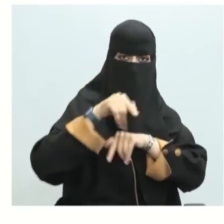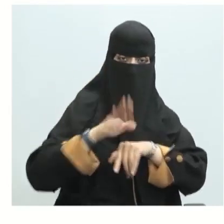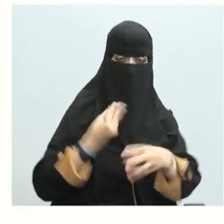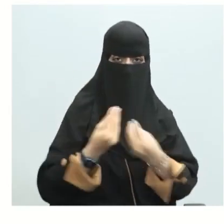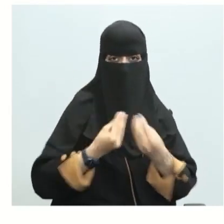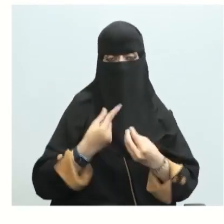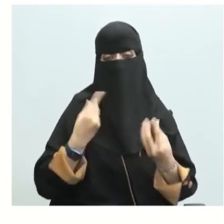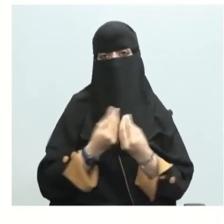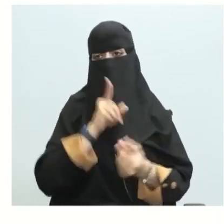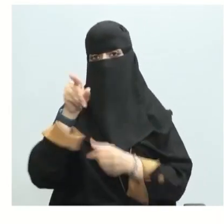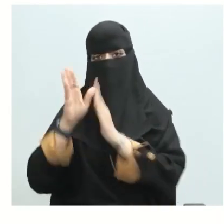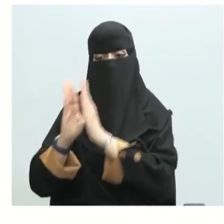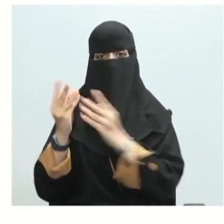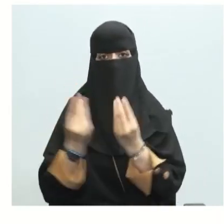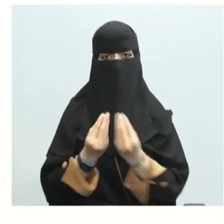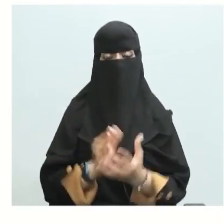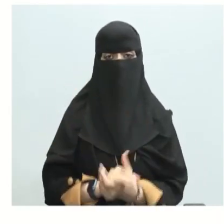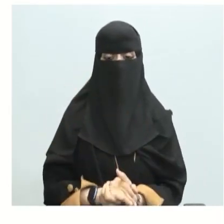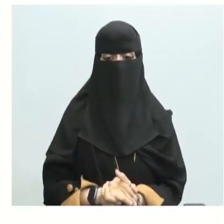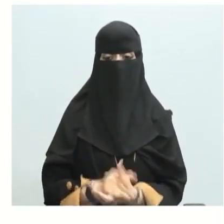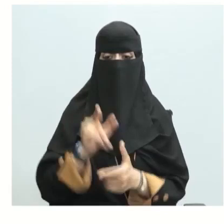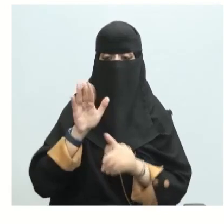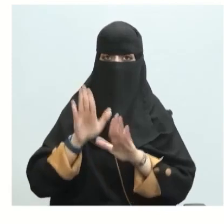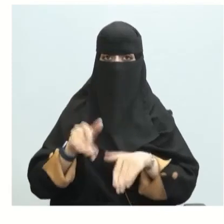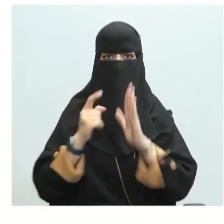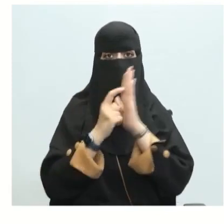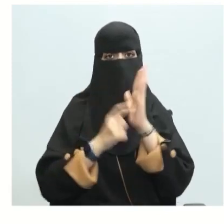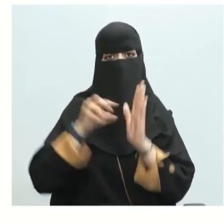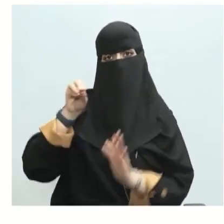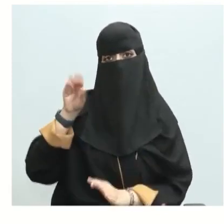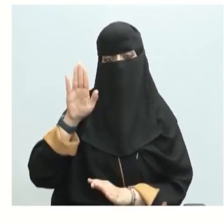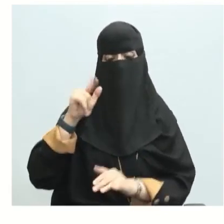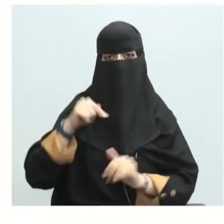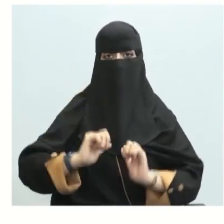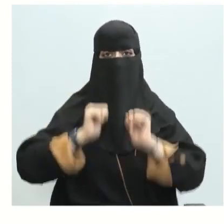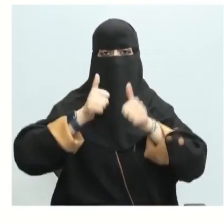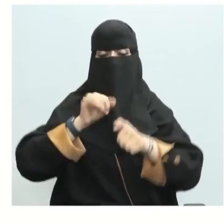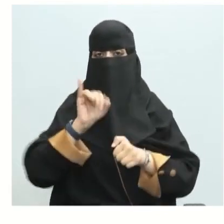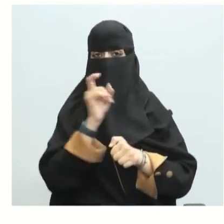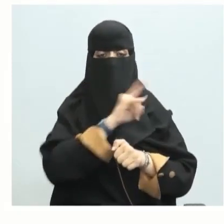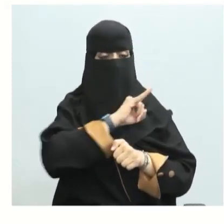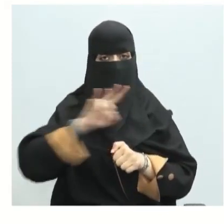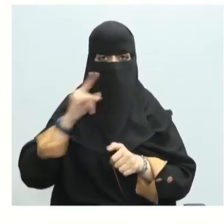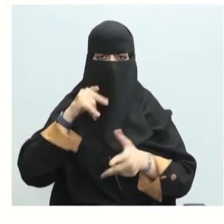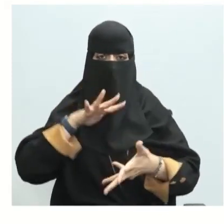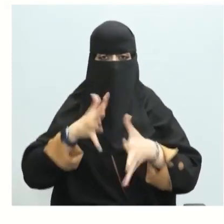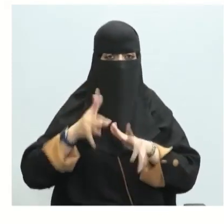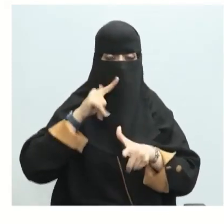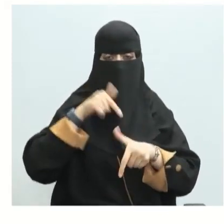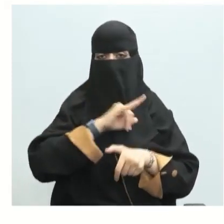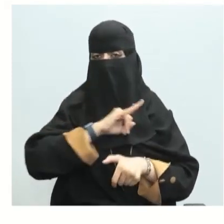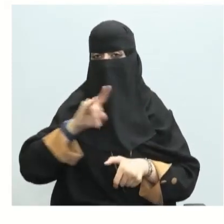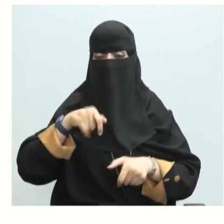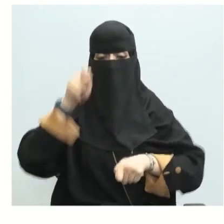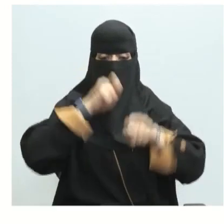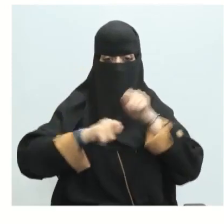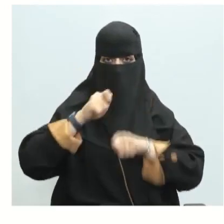هذه المواد معا اذا قانون هس يكون من المستحيل احيانا او من غير